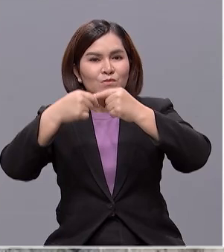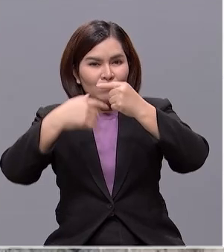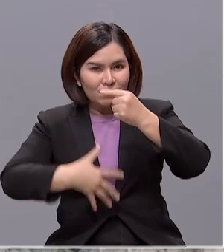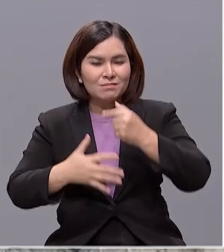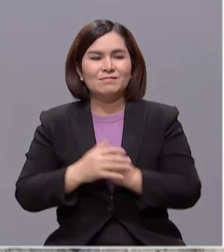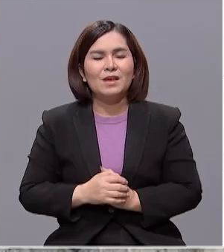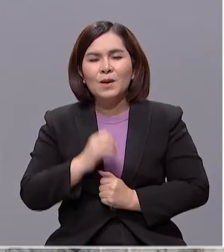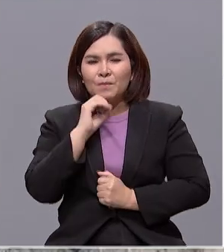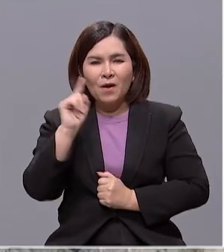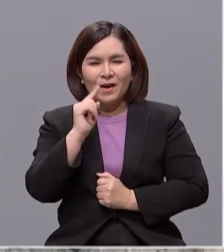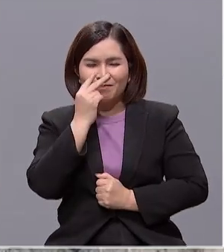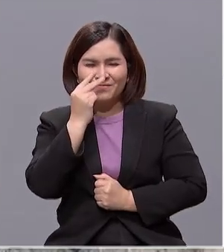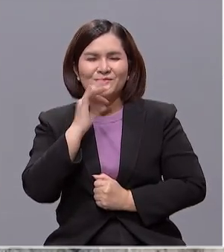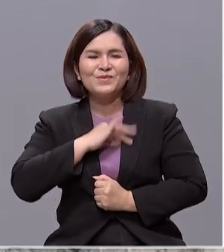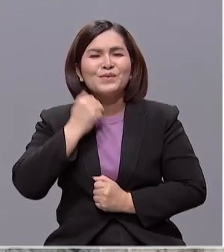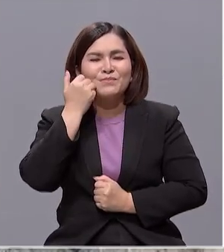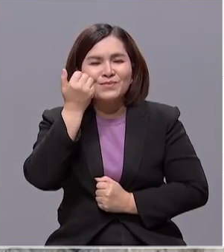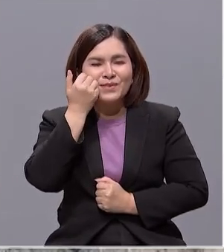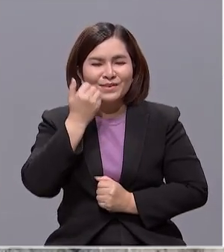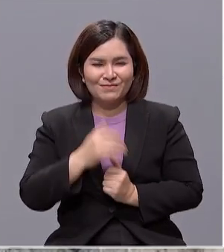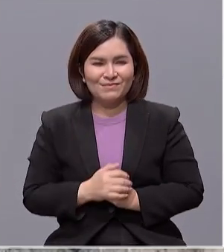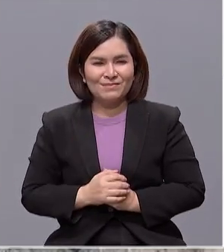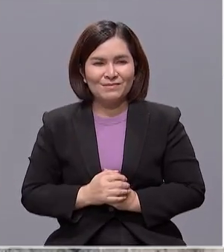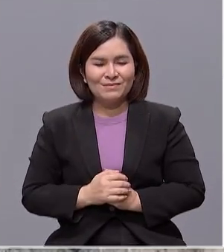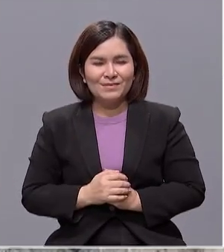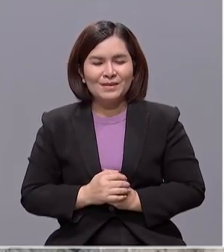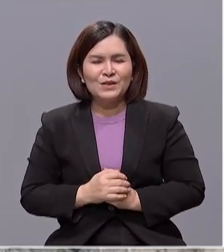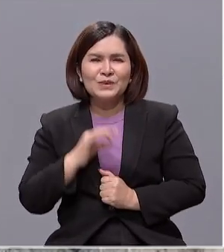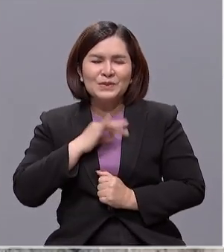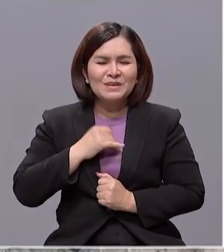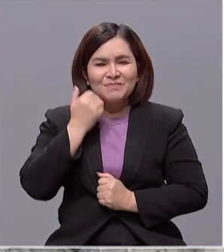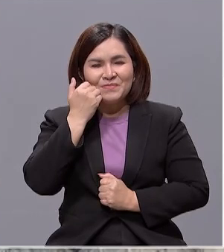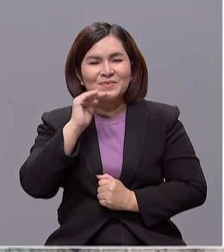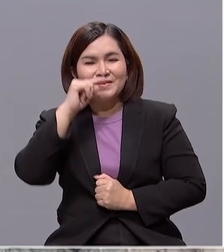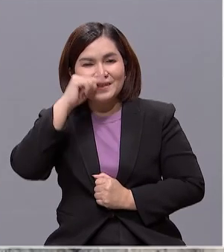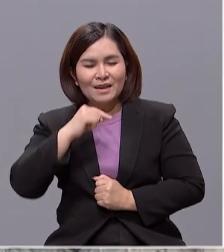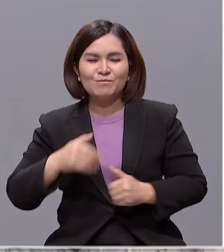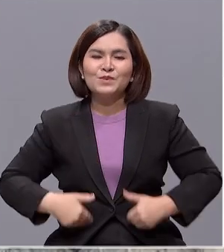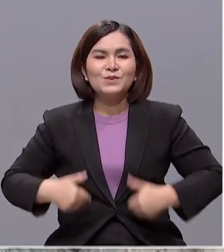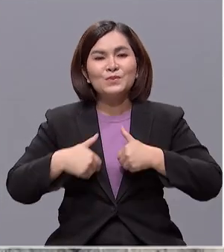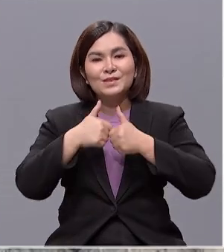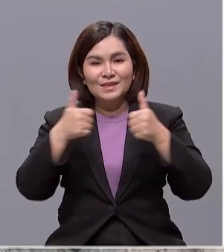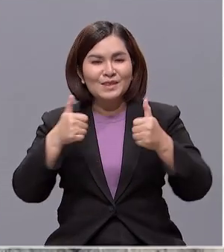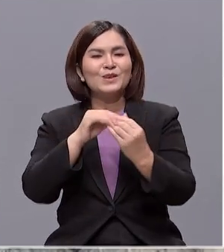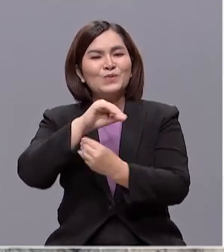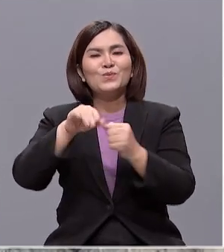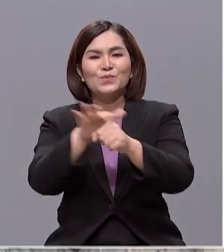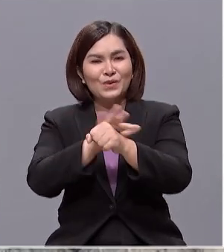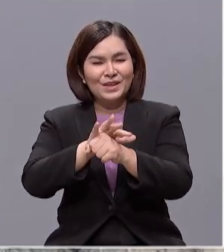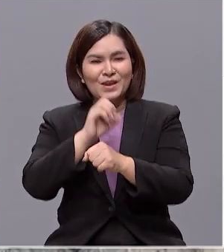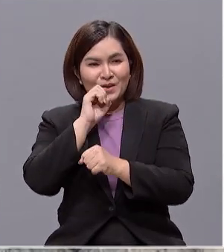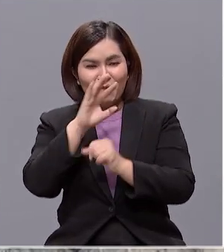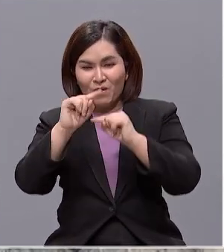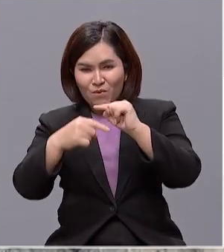ส่วนนึงบอกว่าอุ๊ยเขินจังเลยอ่ะเขินอายหน้าชานิดๆบางคนก็บอกชีวิตดีๆที่ลงตัว